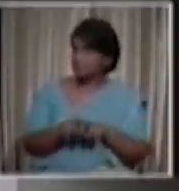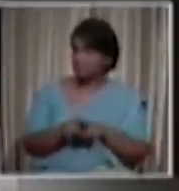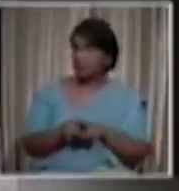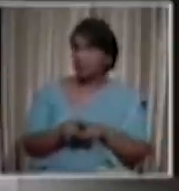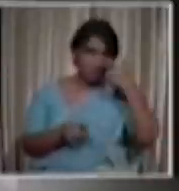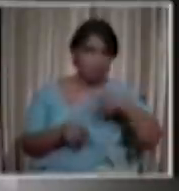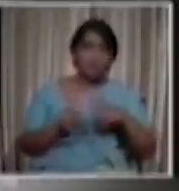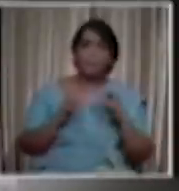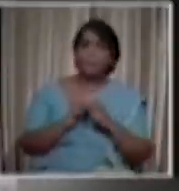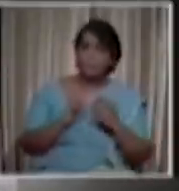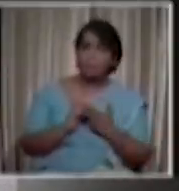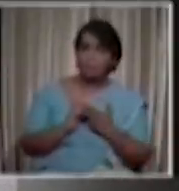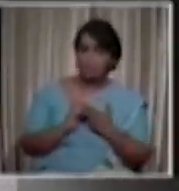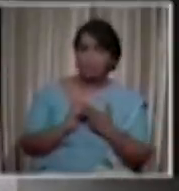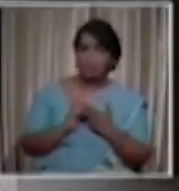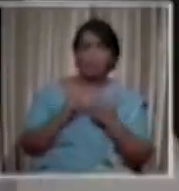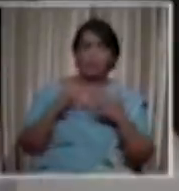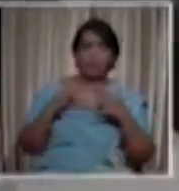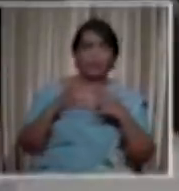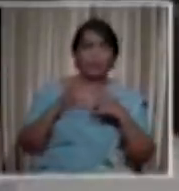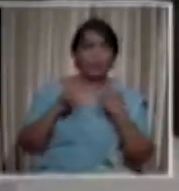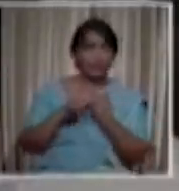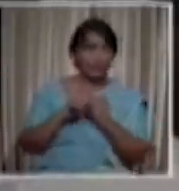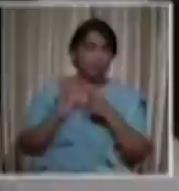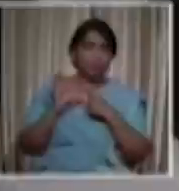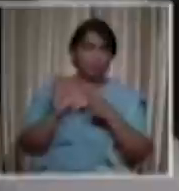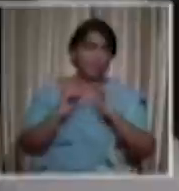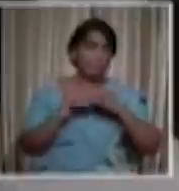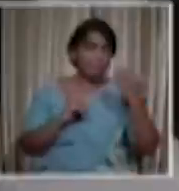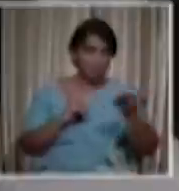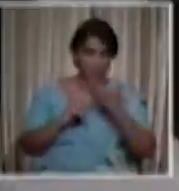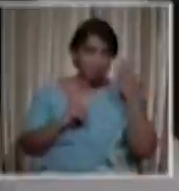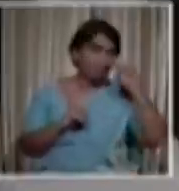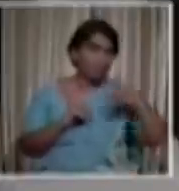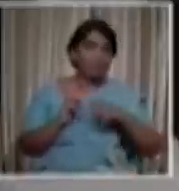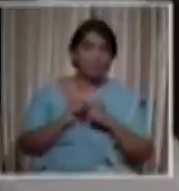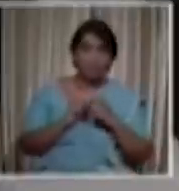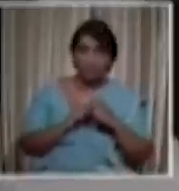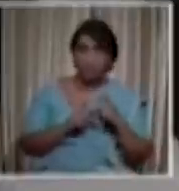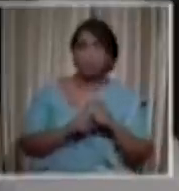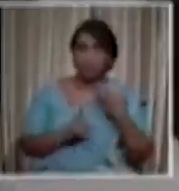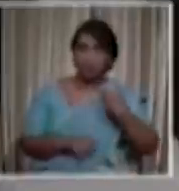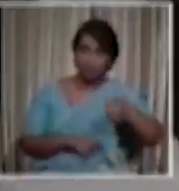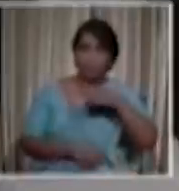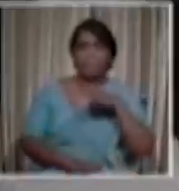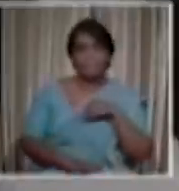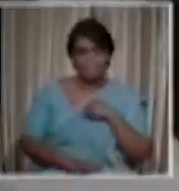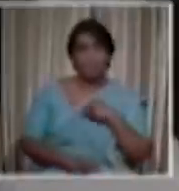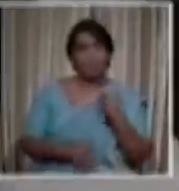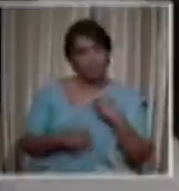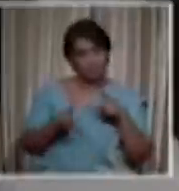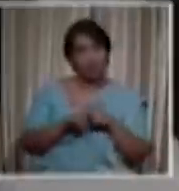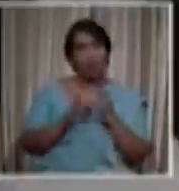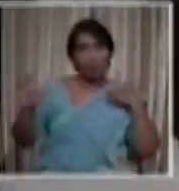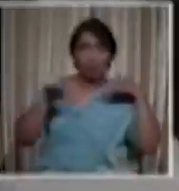ඉන්ධන අර්බුදය ගැන විජේසේකර ඇමතුමාට උත්තරයක් දෙන්න පුළුවන්. ඉන්ධන ප්‍රශ්නේ උග්‍රයි. අපි කවුරුත් පිළිගන්නවා. අපිටත් වෙලා තියෙන පොලිම්